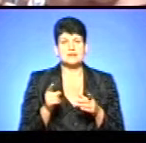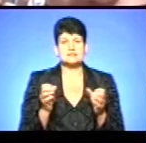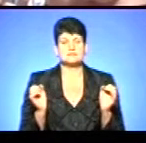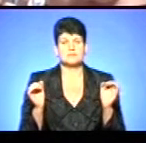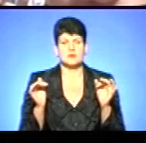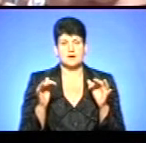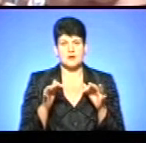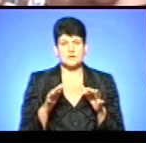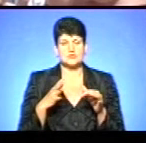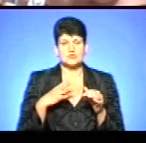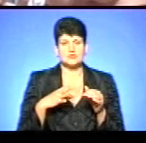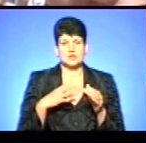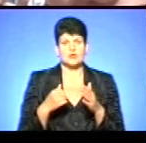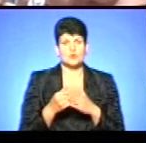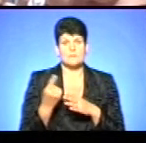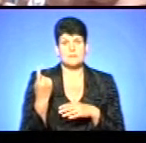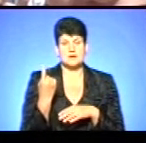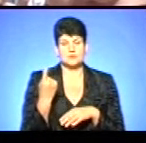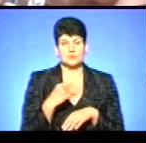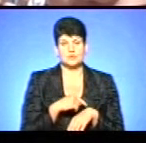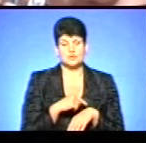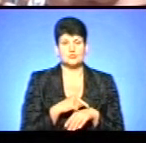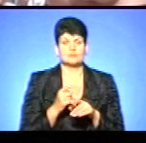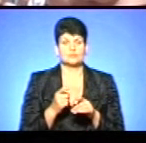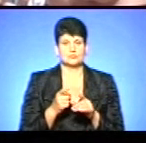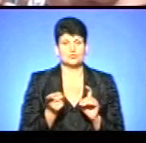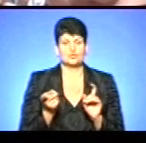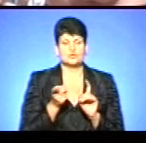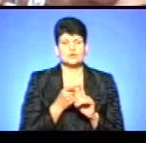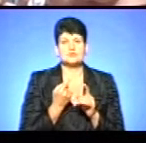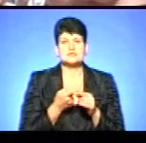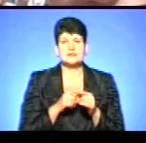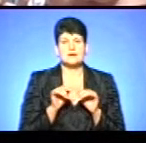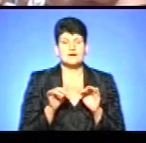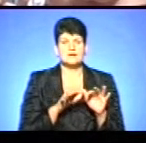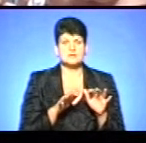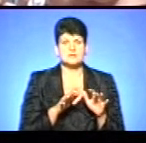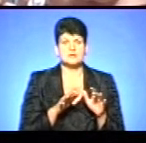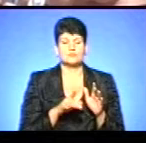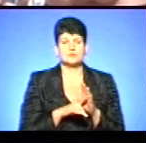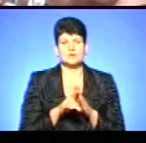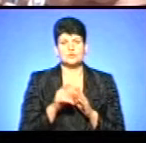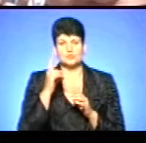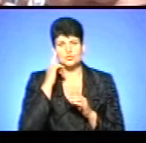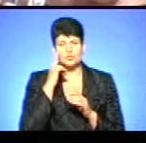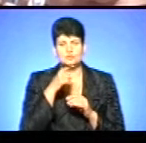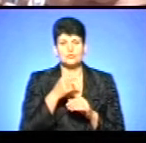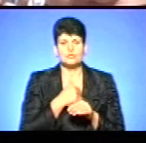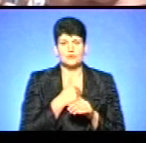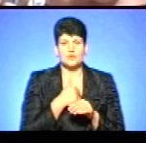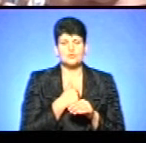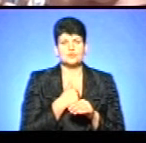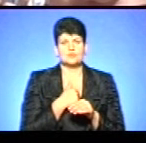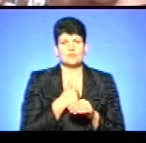збирають і чекають до першої ночі, щоб долучитися до цієї акції. Вже люди запалилися думкою, щоб, власне, вони хочуть промовити цю